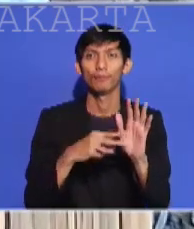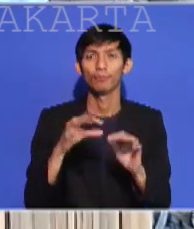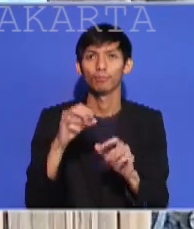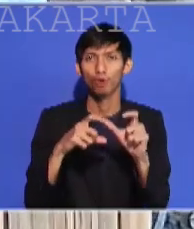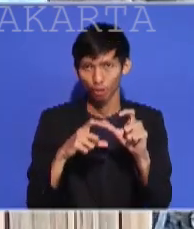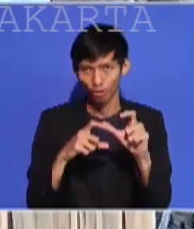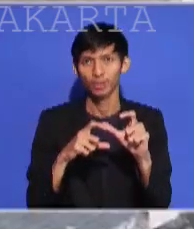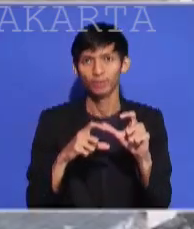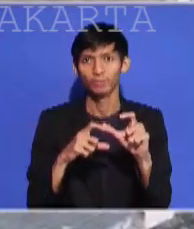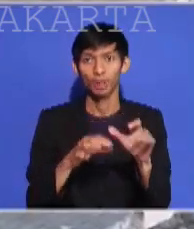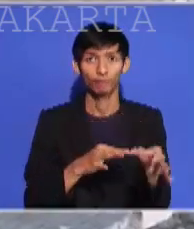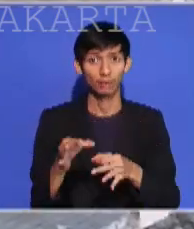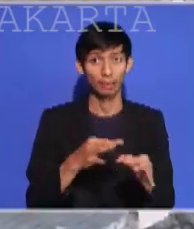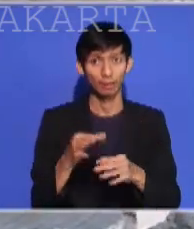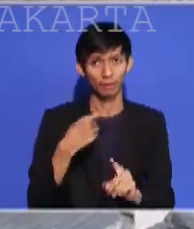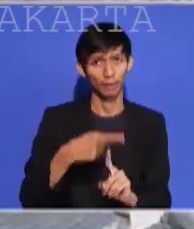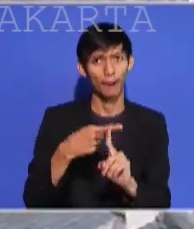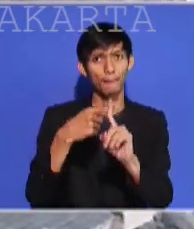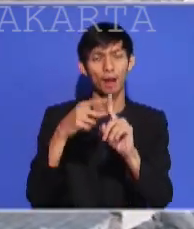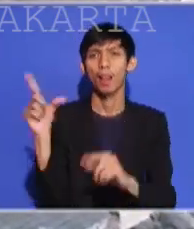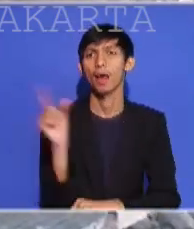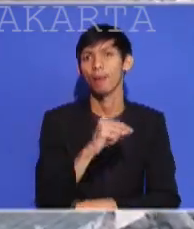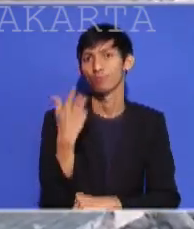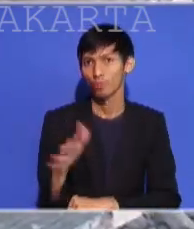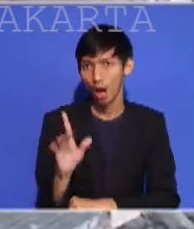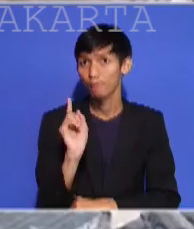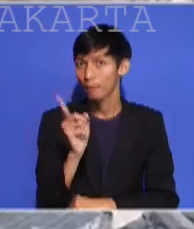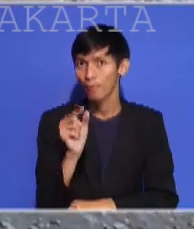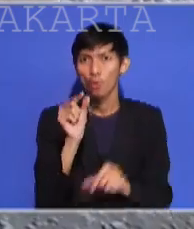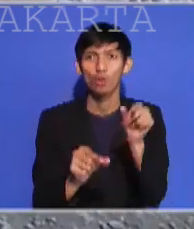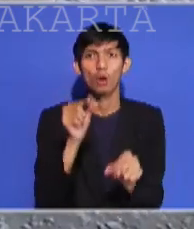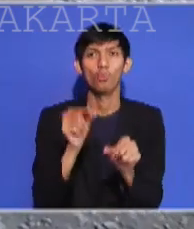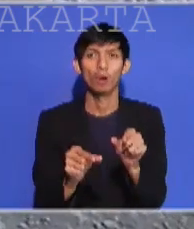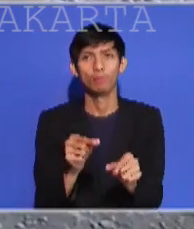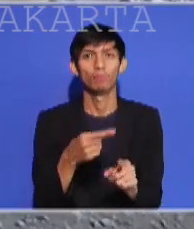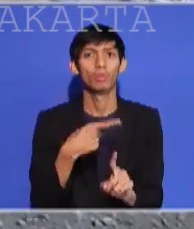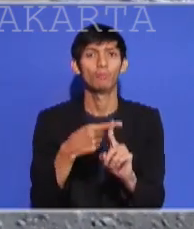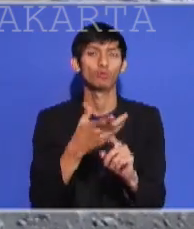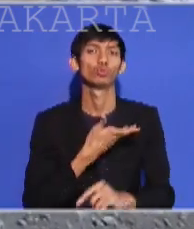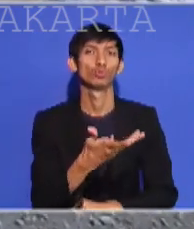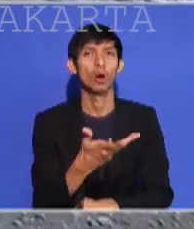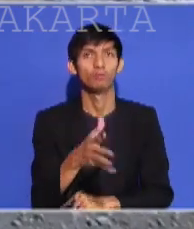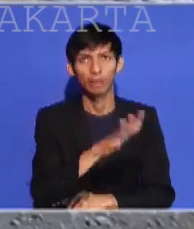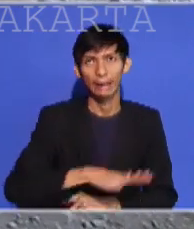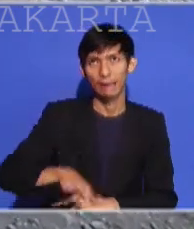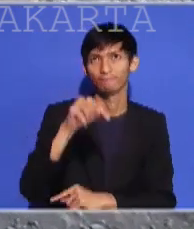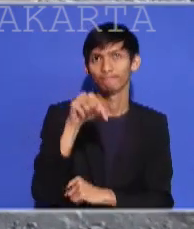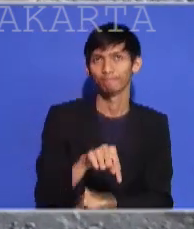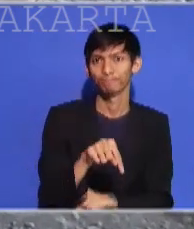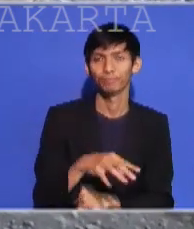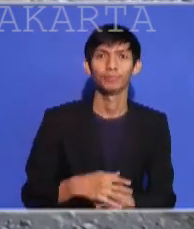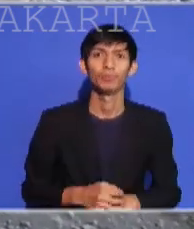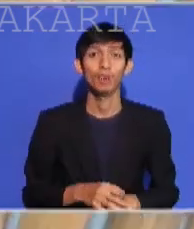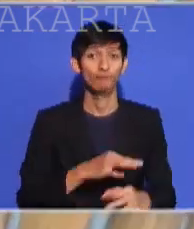ing papan menika kangge damel wisatawan tansaya sekeca ngendangi Wono Mangrove ing Pesisir Baros.